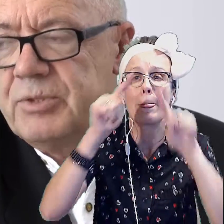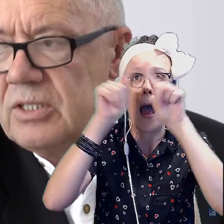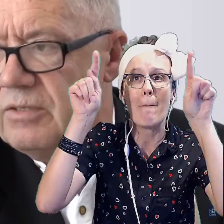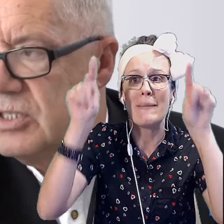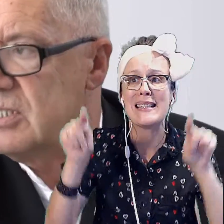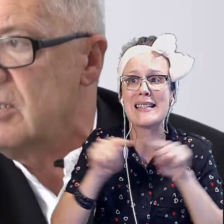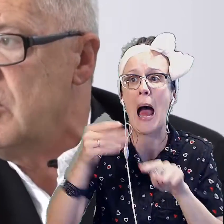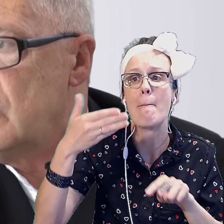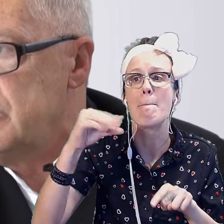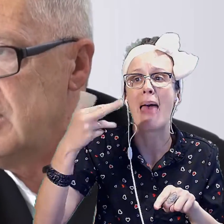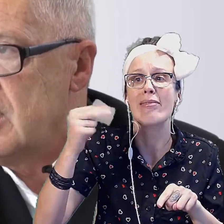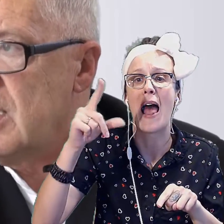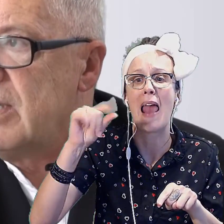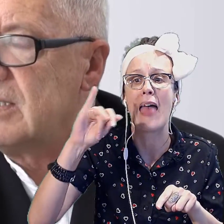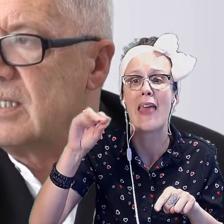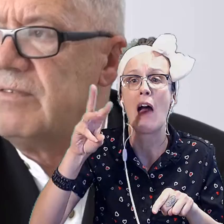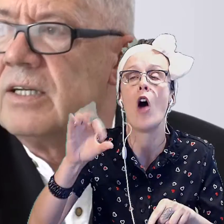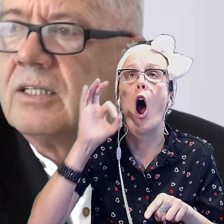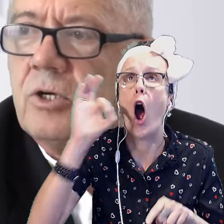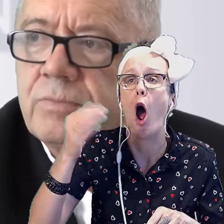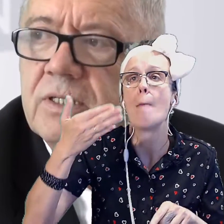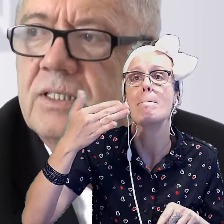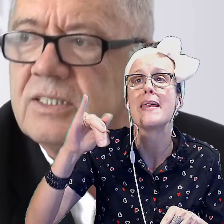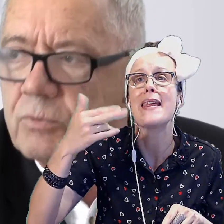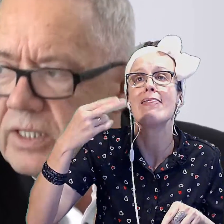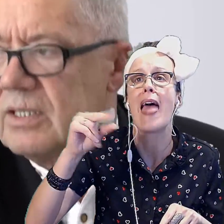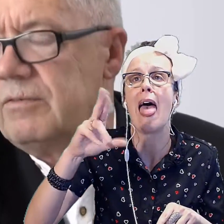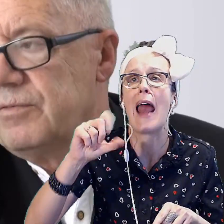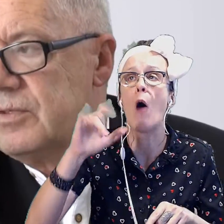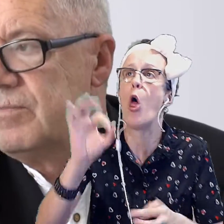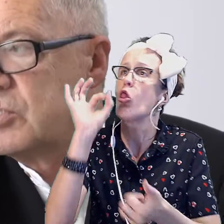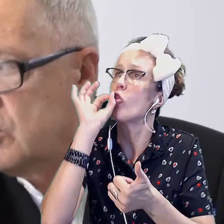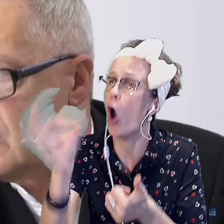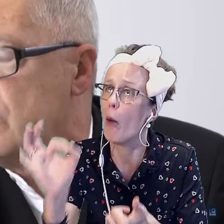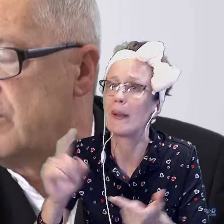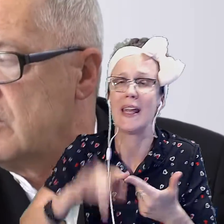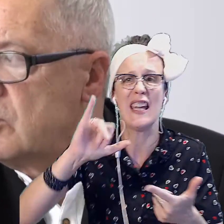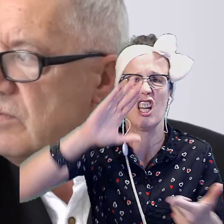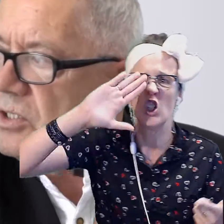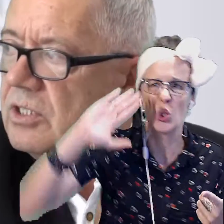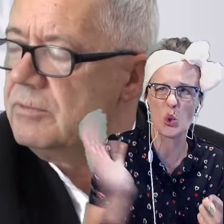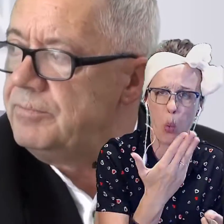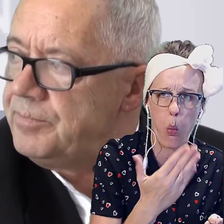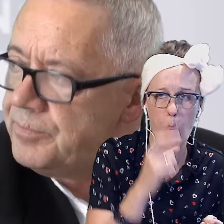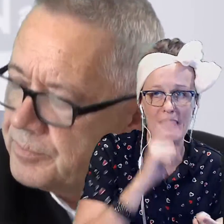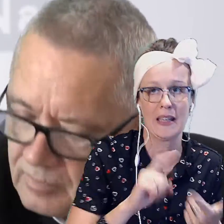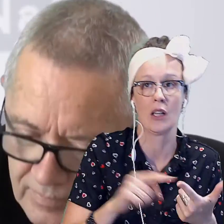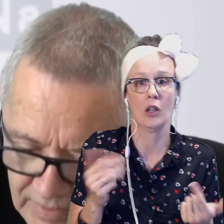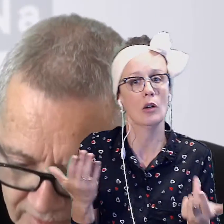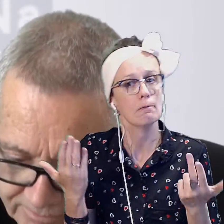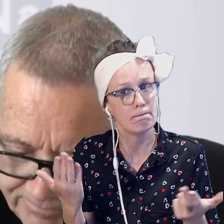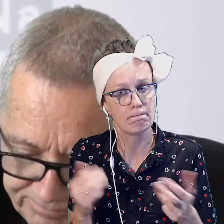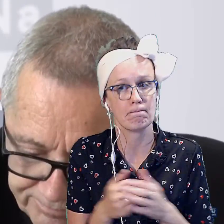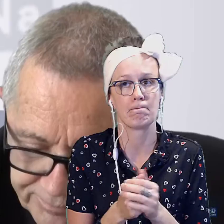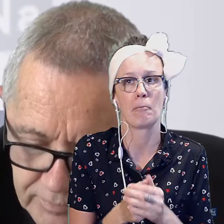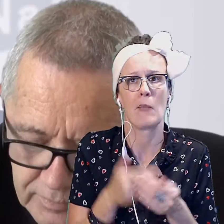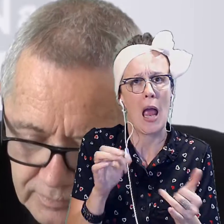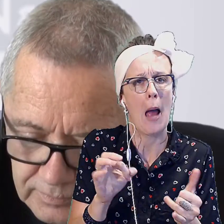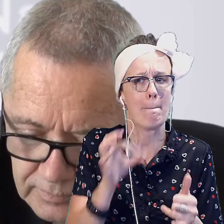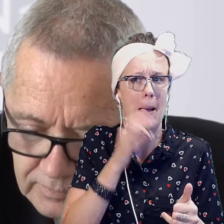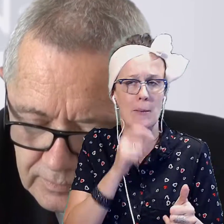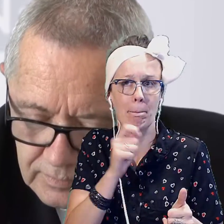a przede wszystkim o minerałach tak zwanych dobrych i złych cudzysłowie o czym właśnie przeszliśmy od razu do